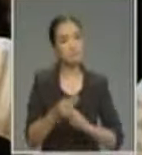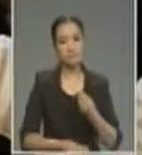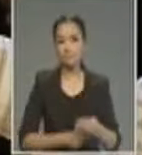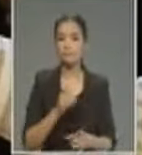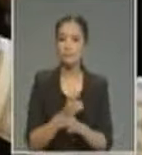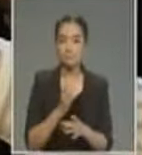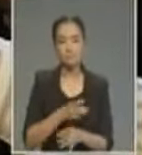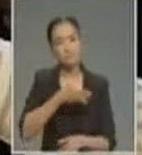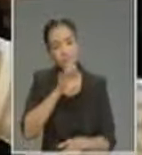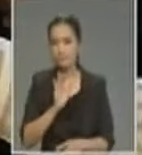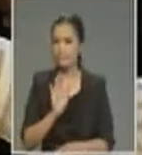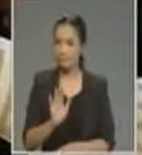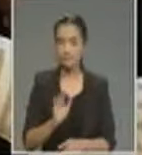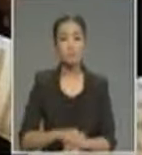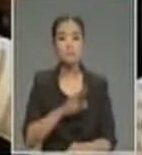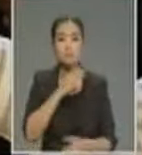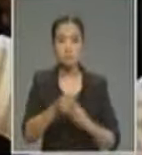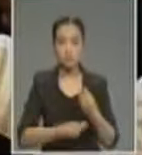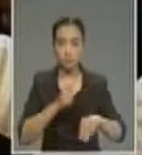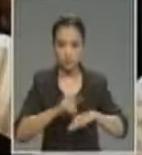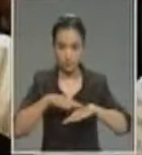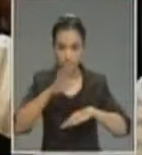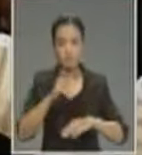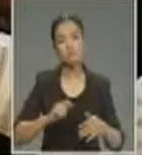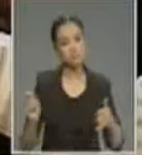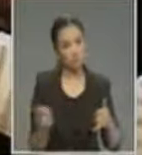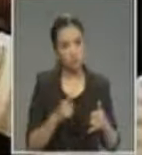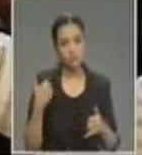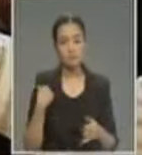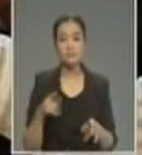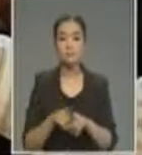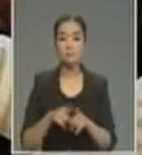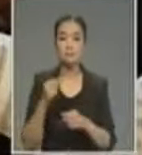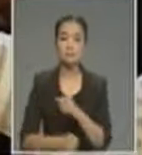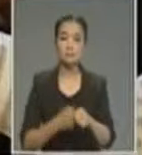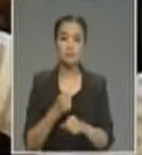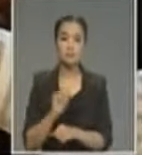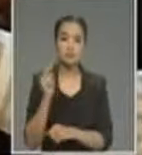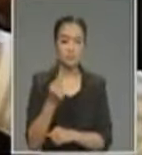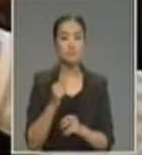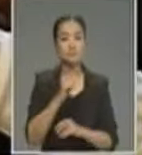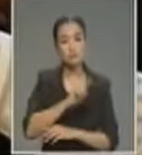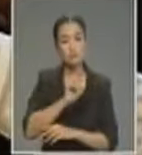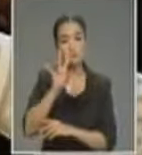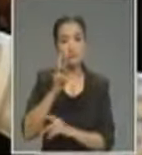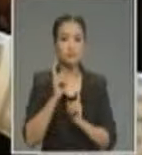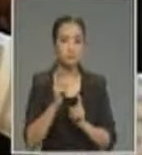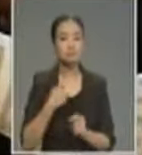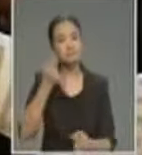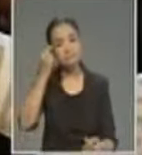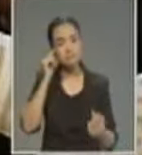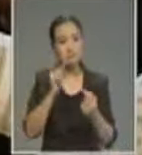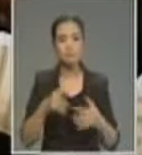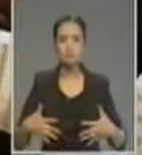ายสุราได้นะคะถ้าจำหน่ายเกินเวลาก็มีโทษด้วยขณะที่ช่วงปีใหม่7วันอันตรายกระทรวงมหาดไทยบอกว่าจะไม่ตั้งเป้า